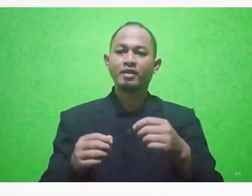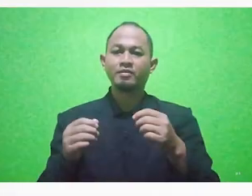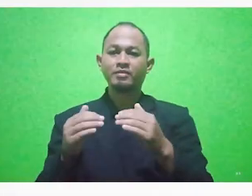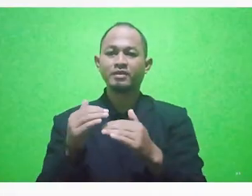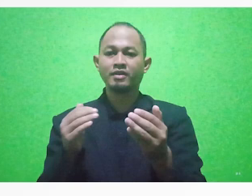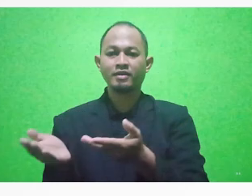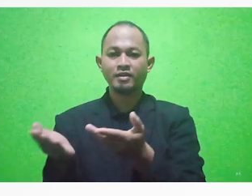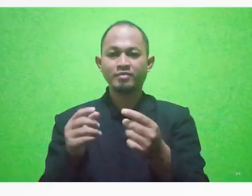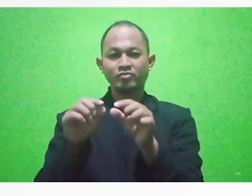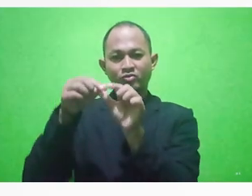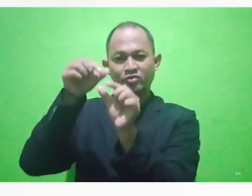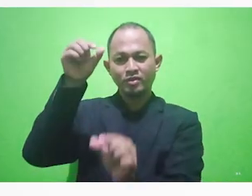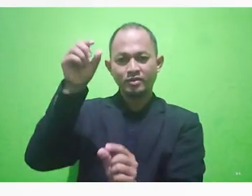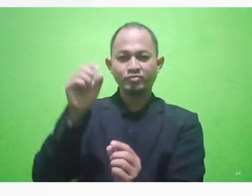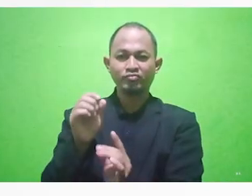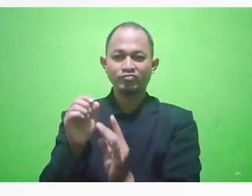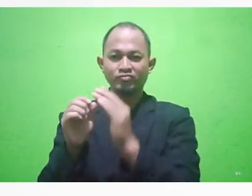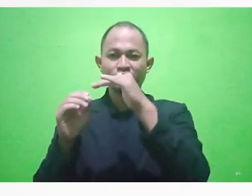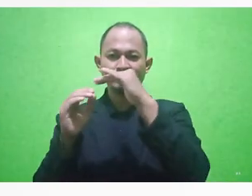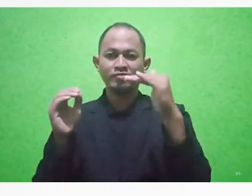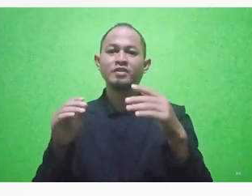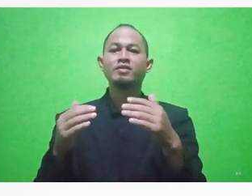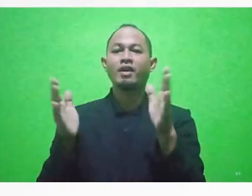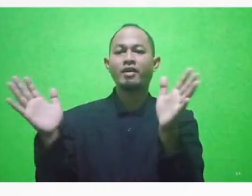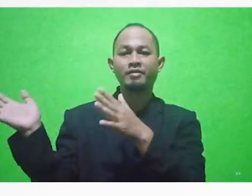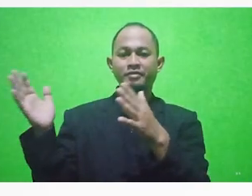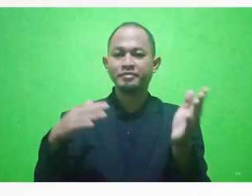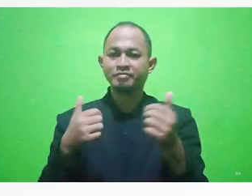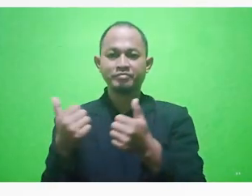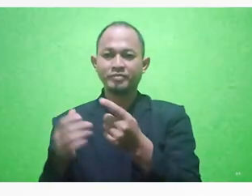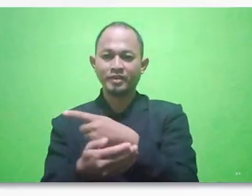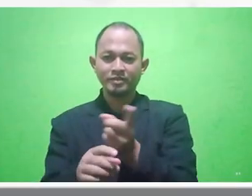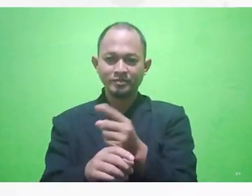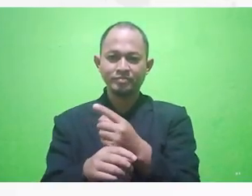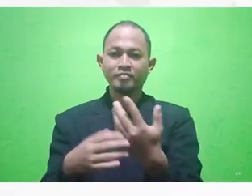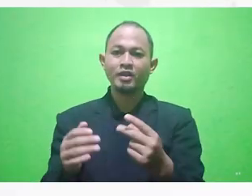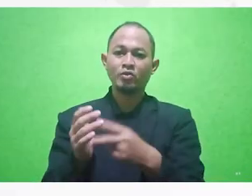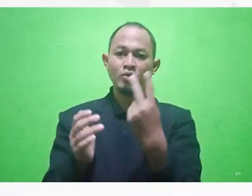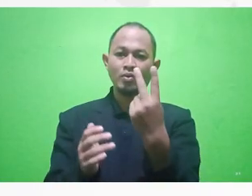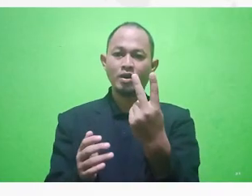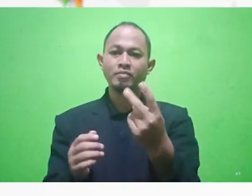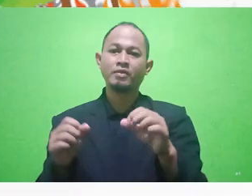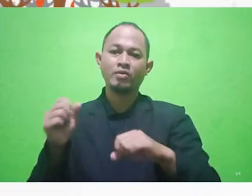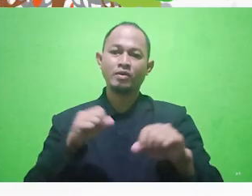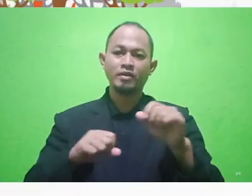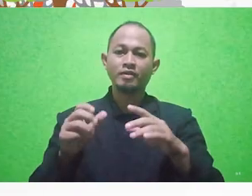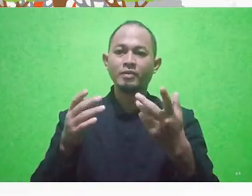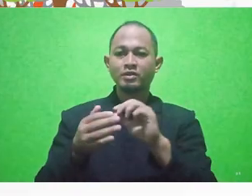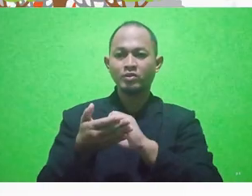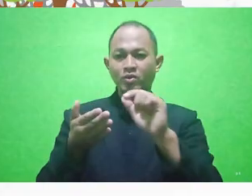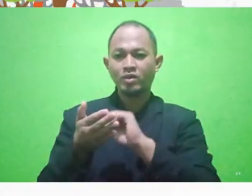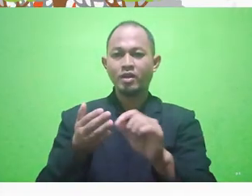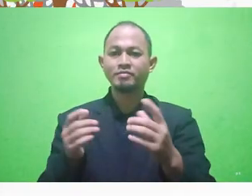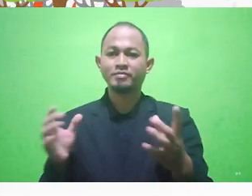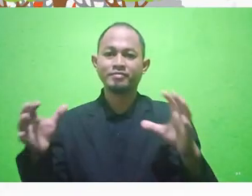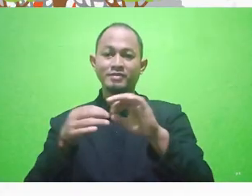penyediaan alat pengukur muka air, tinggi banjir, dan arah angin. Pilar kedua, manajemen penanggulangan bencana di satuan pendidikan